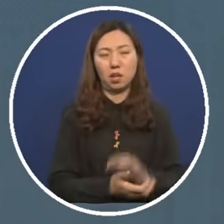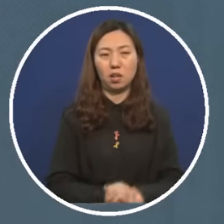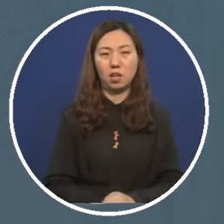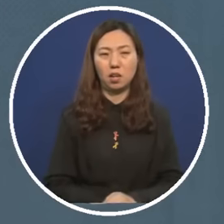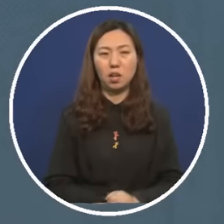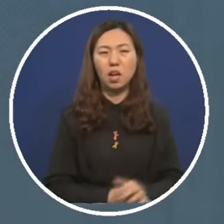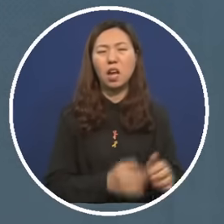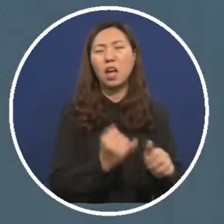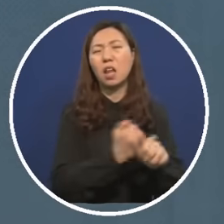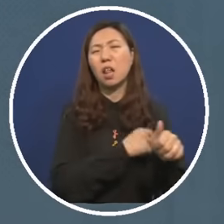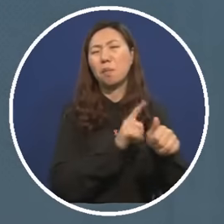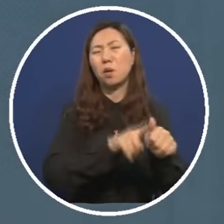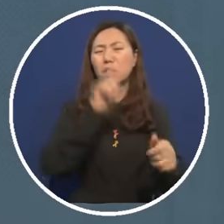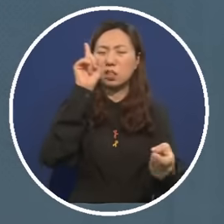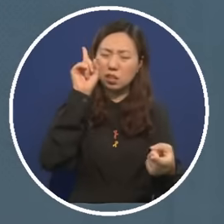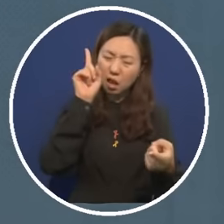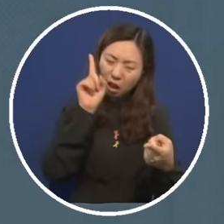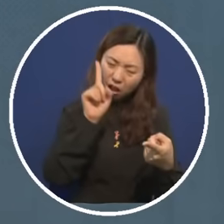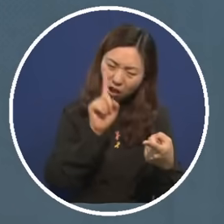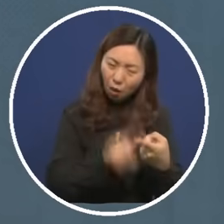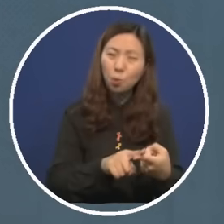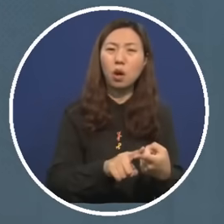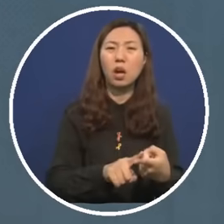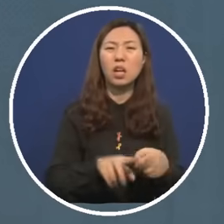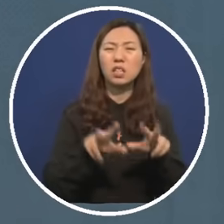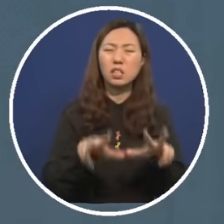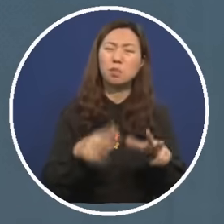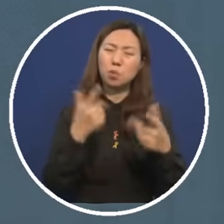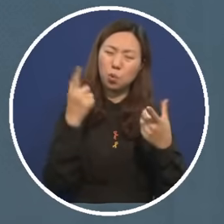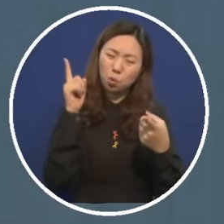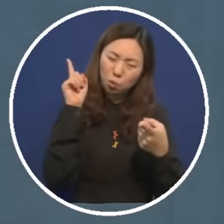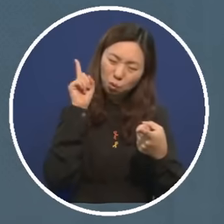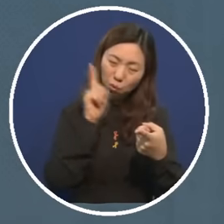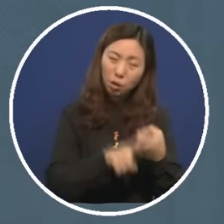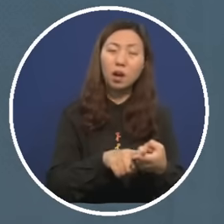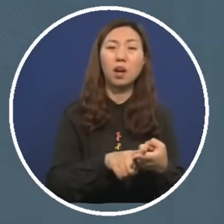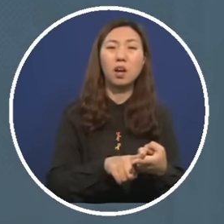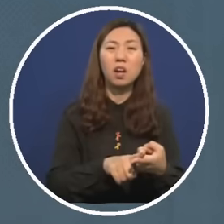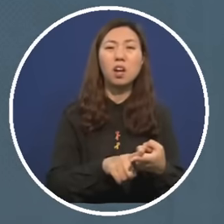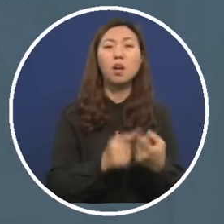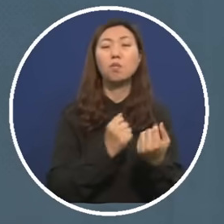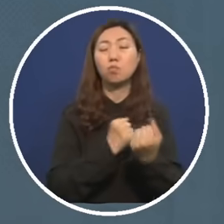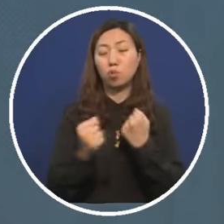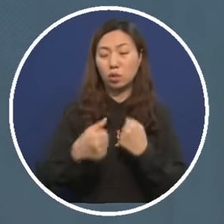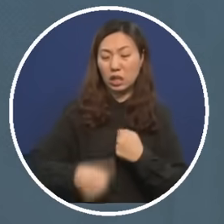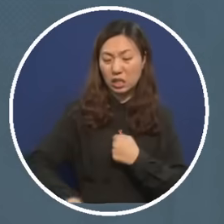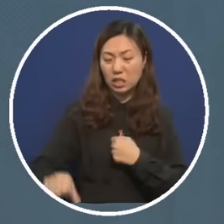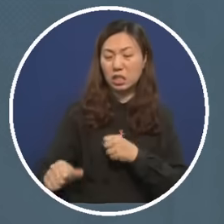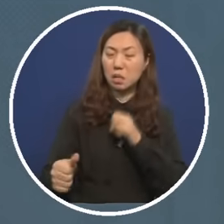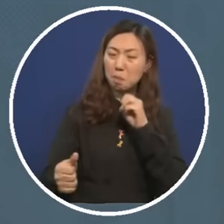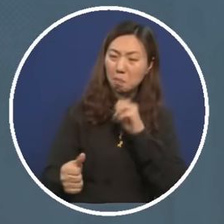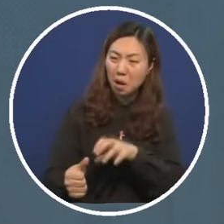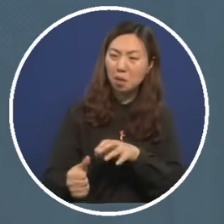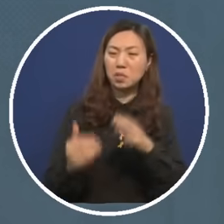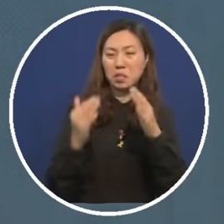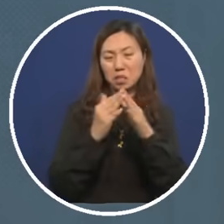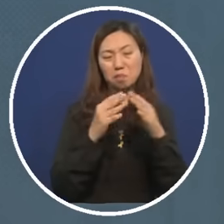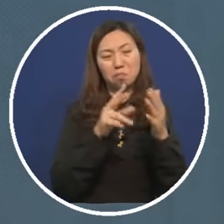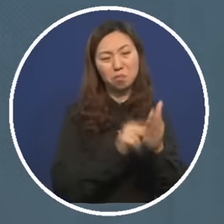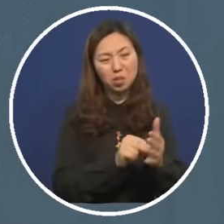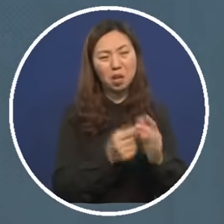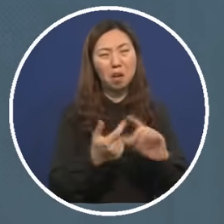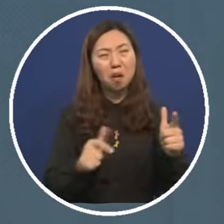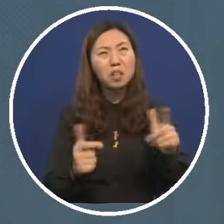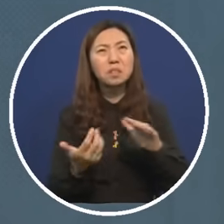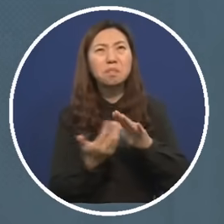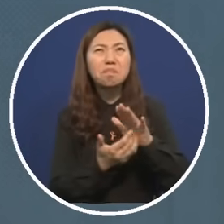남편은 그대로다 지금과 똑같이 그래도 자식한테 얘기하고 뭐 집 문제니 여러 가지를